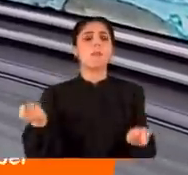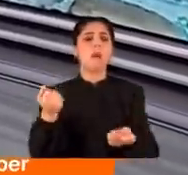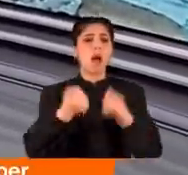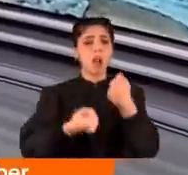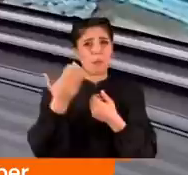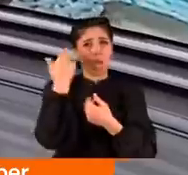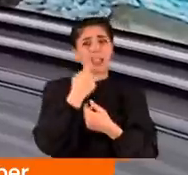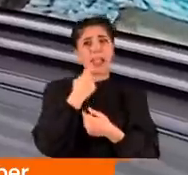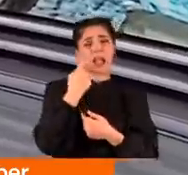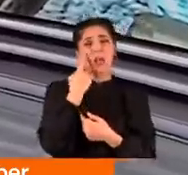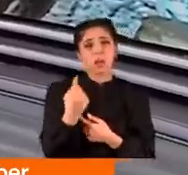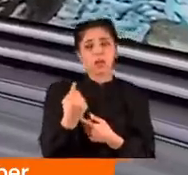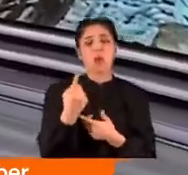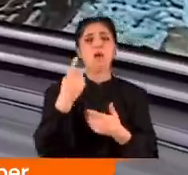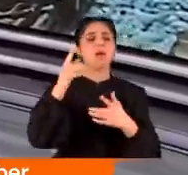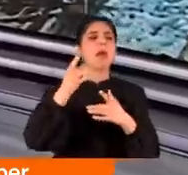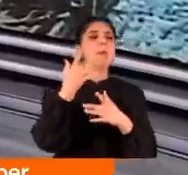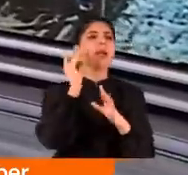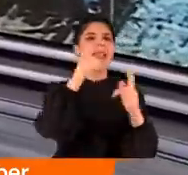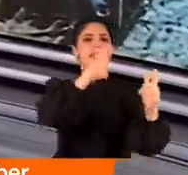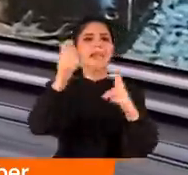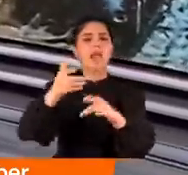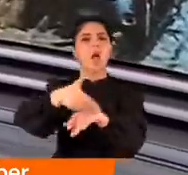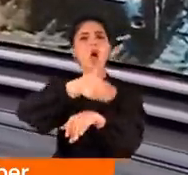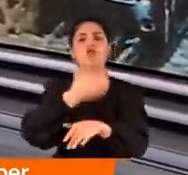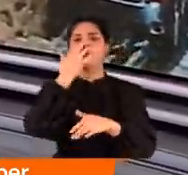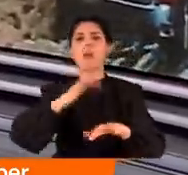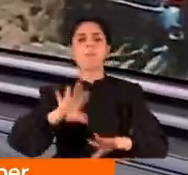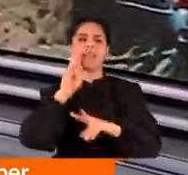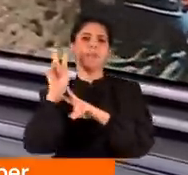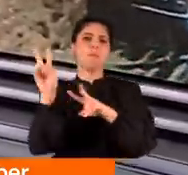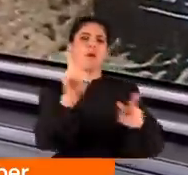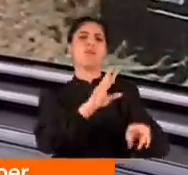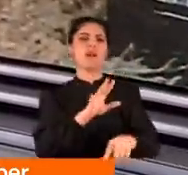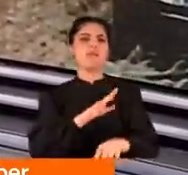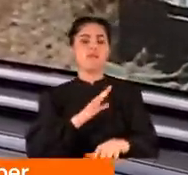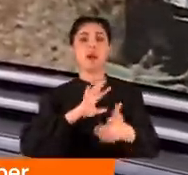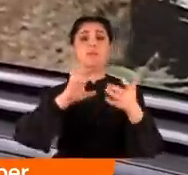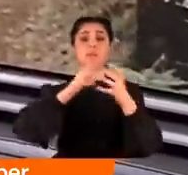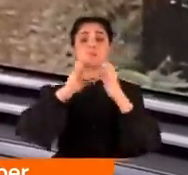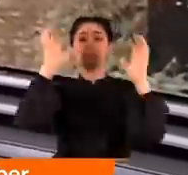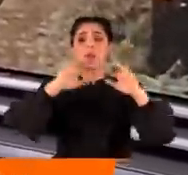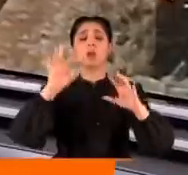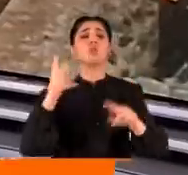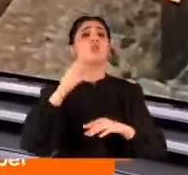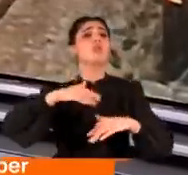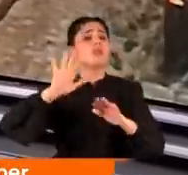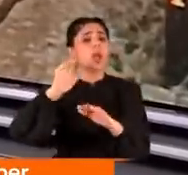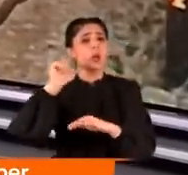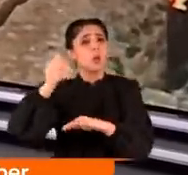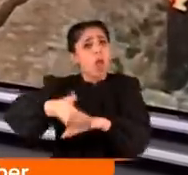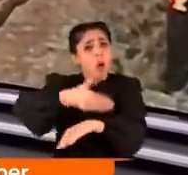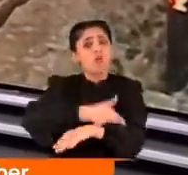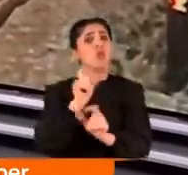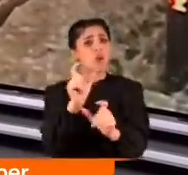gibi belli noktalarda önceden beklemediği ortada görüntüler var ki yağış da aslında sürpriz değildi zaten. Günler öncesinden